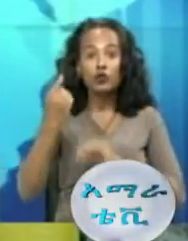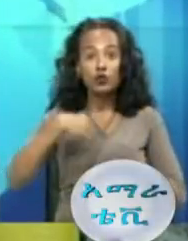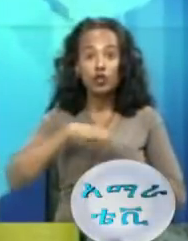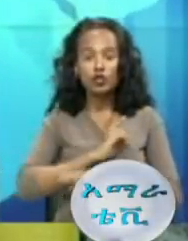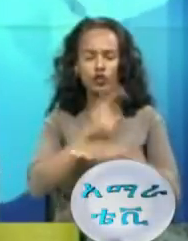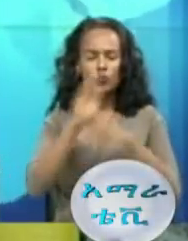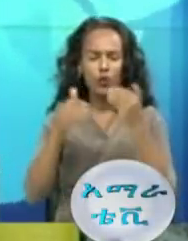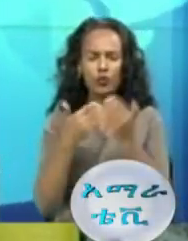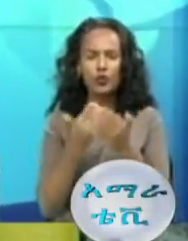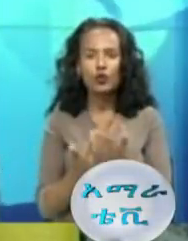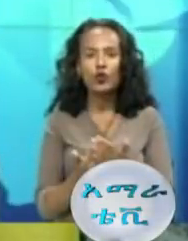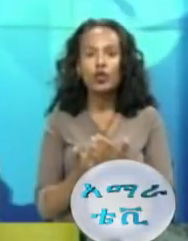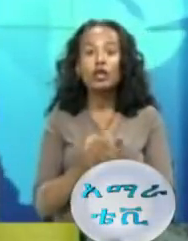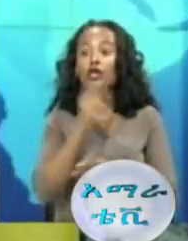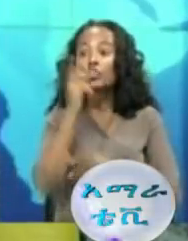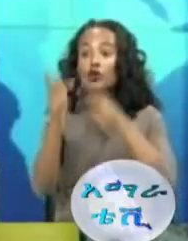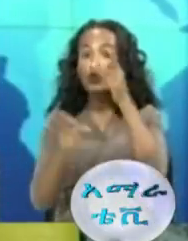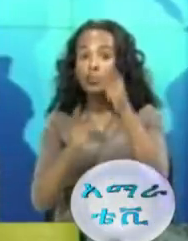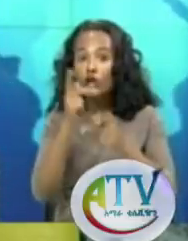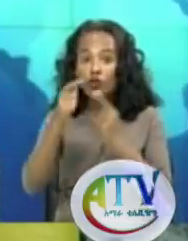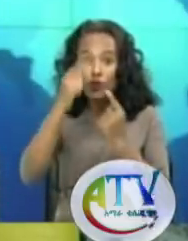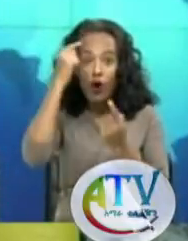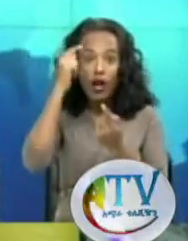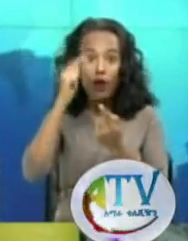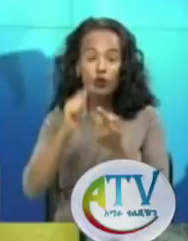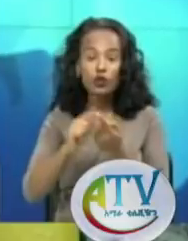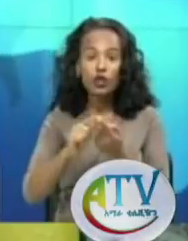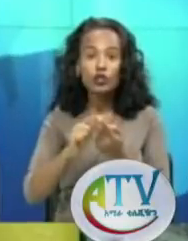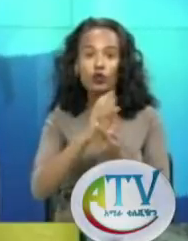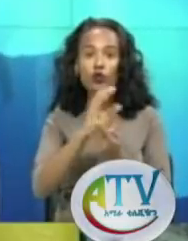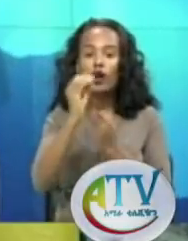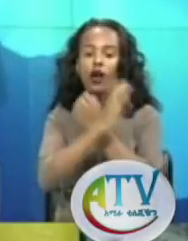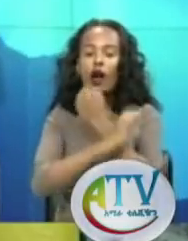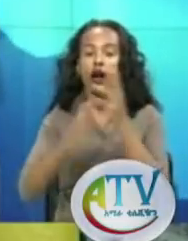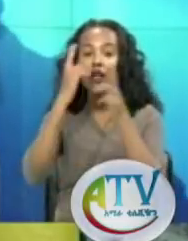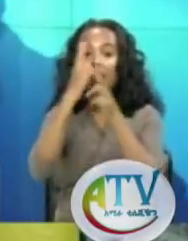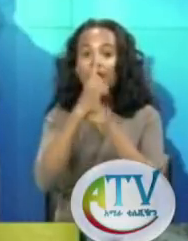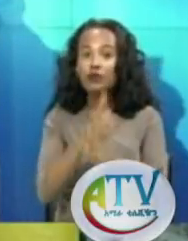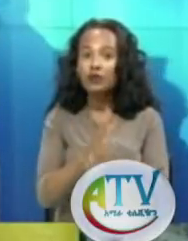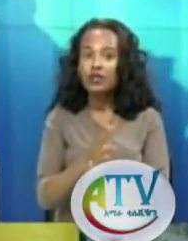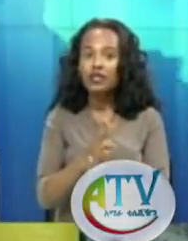ሁሉ ቅኝቶቻቸው፣ አላማዎቻቸውና የሀገር ክብር